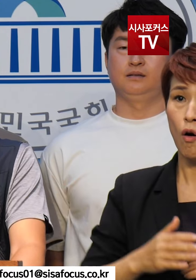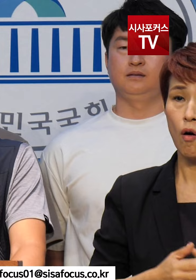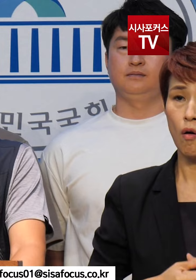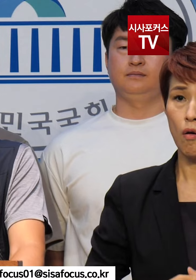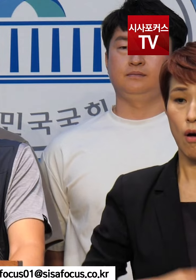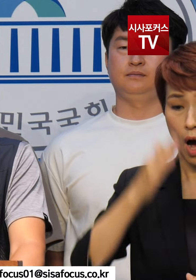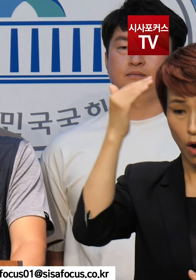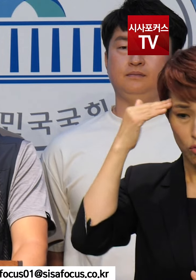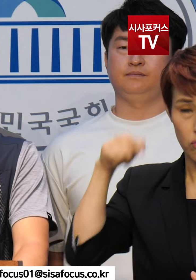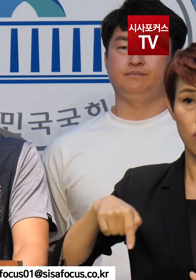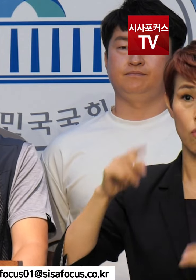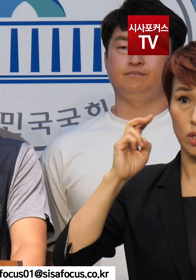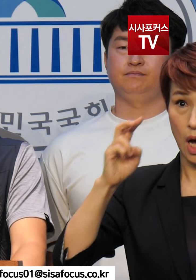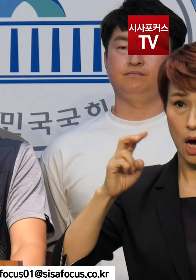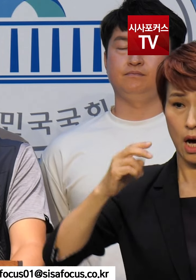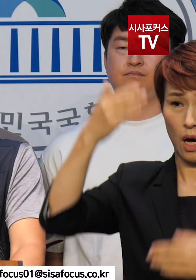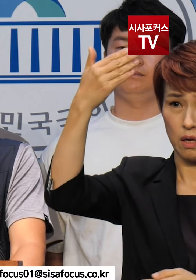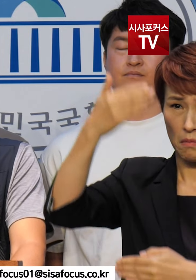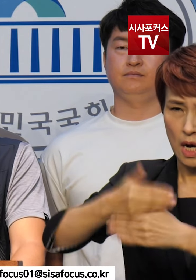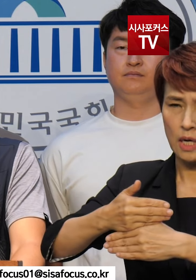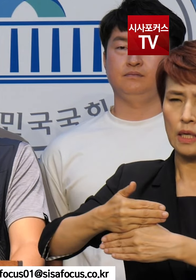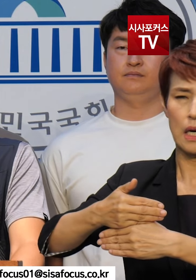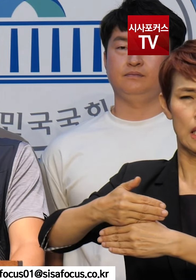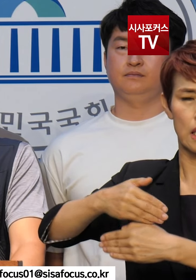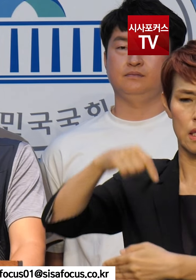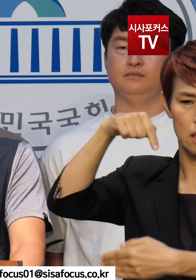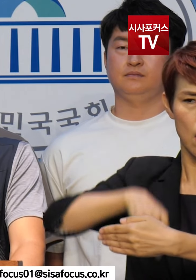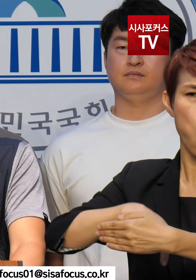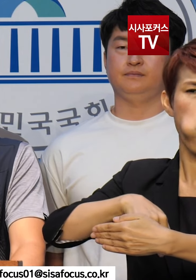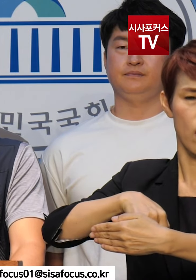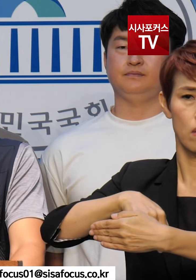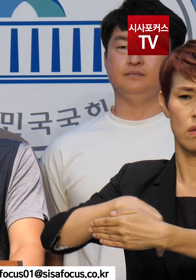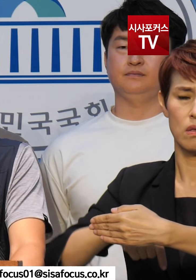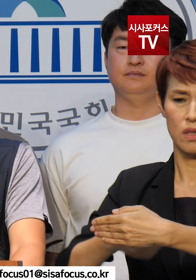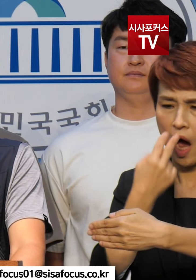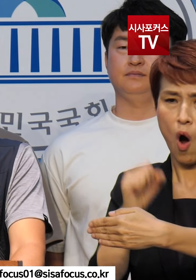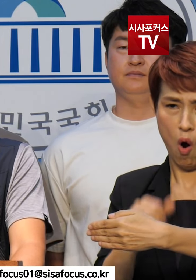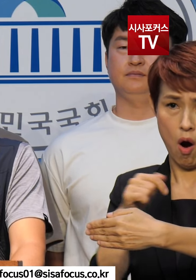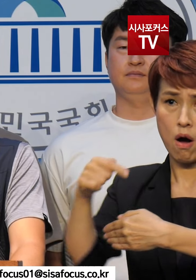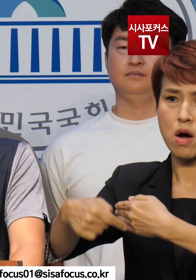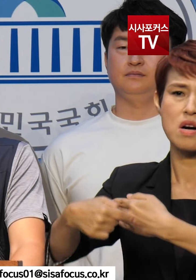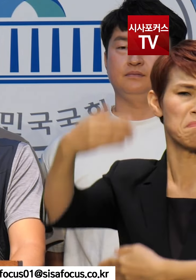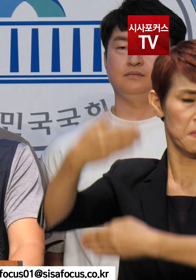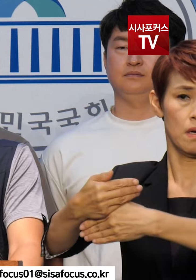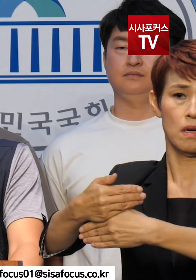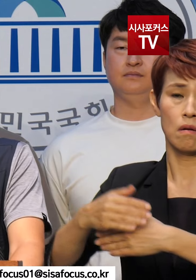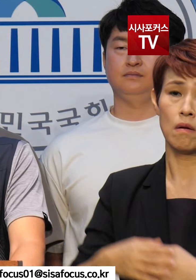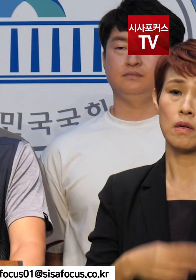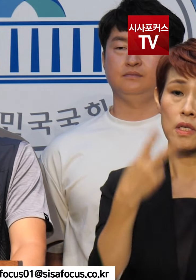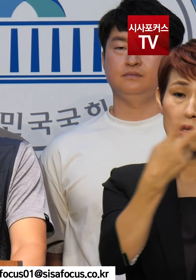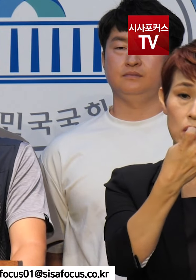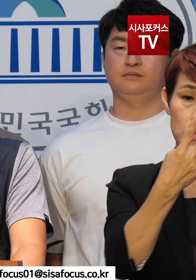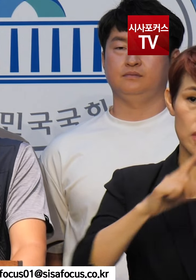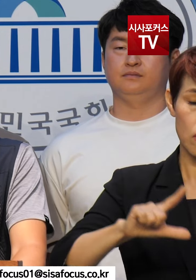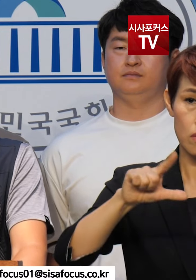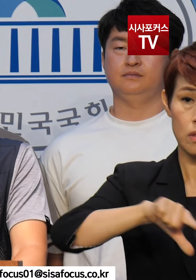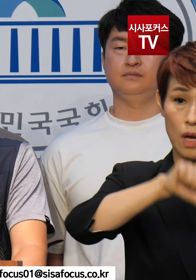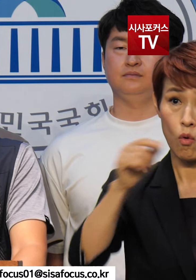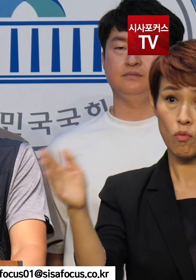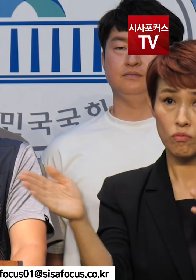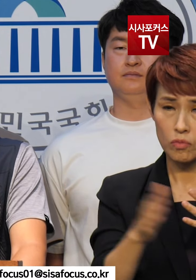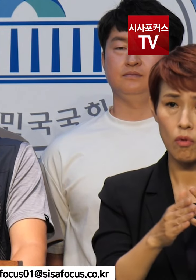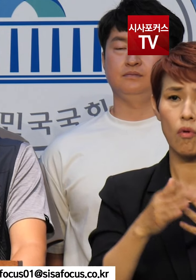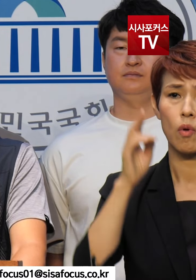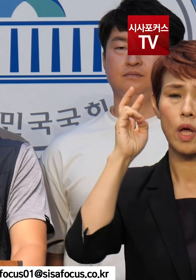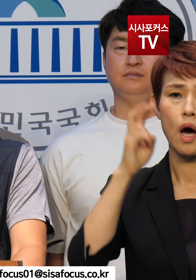옵티컬 하이테크 청산은 위장 폐업이라 생각합니다. 2022년 4월부터 회사가 100여 명의 신규 채용을